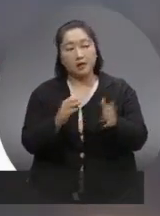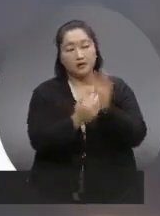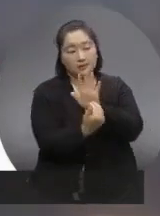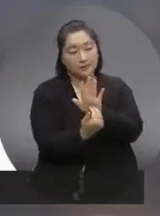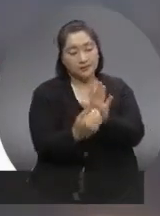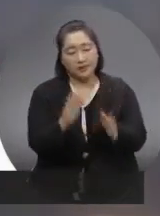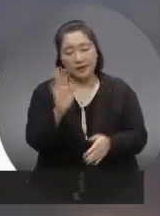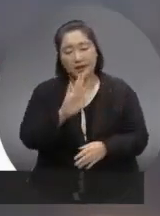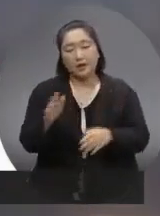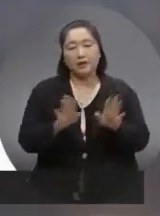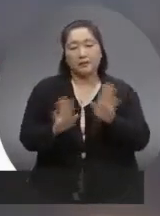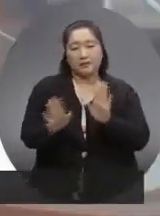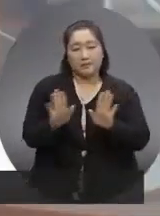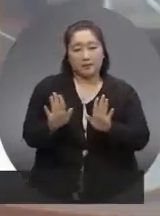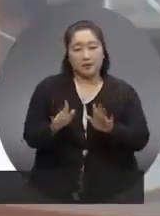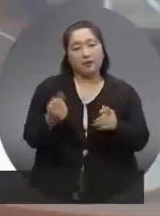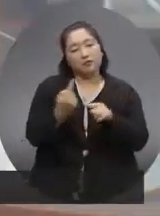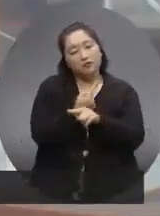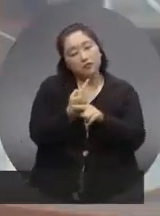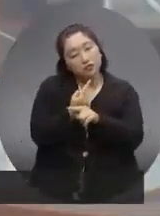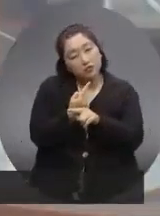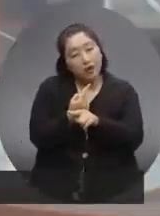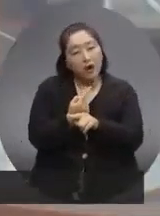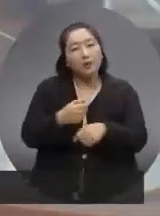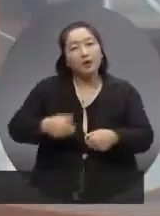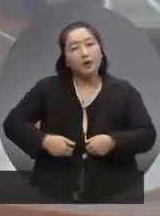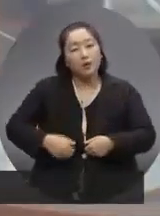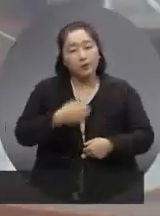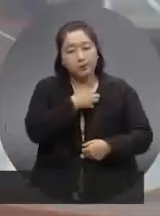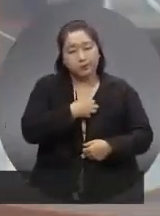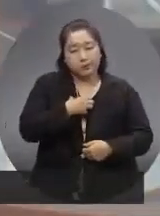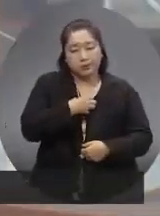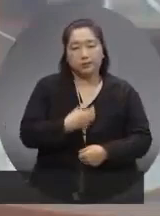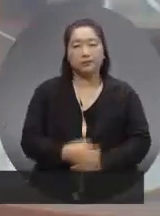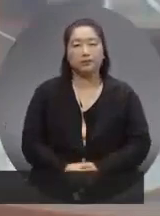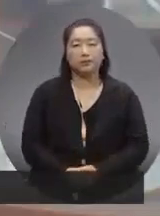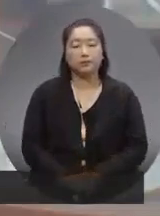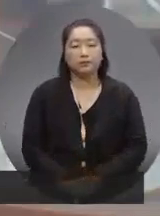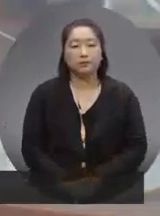전략에 수정이 필요한 건 아닌지 우려됩니다. 정재훈 기자입니다.